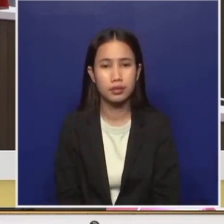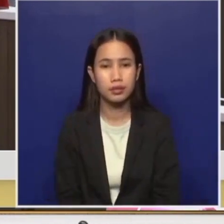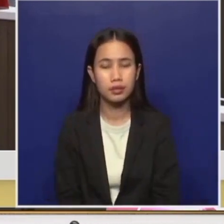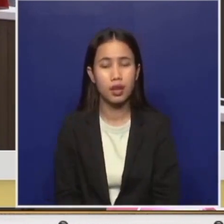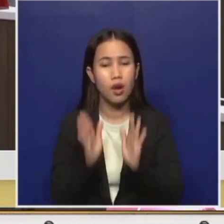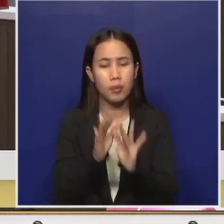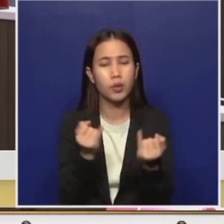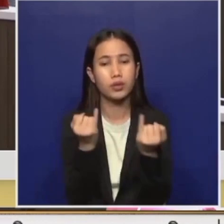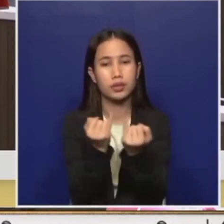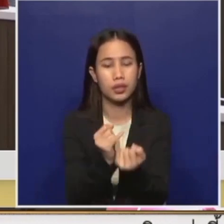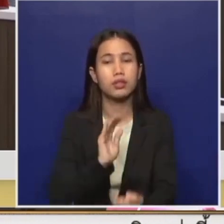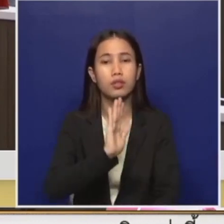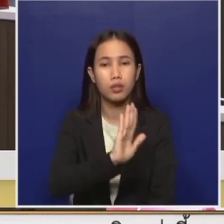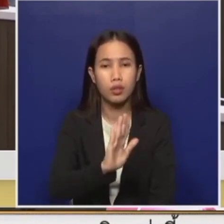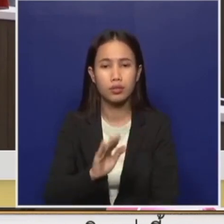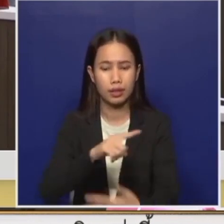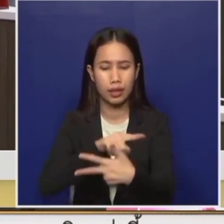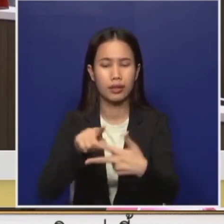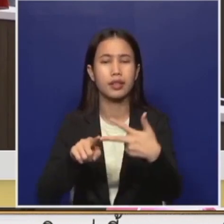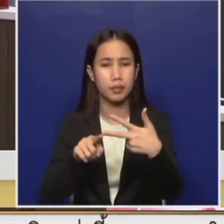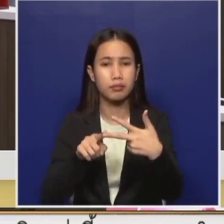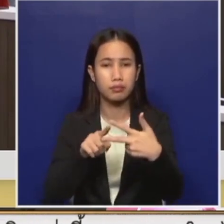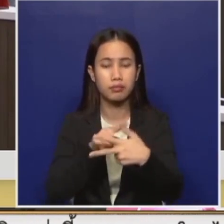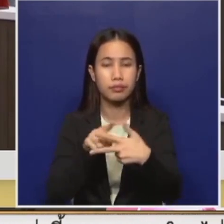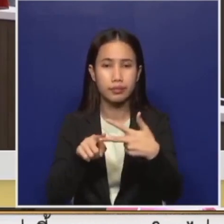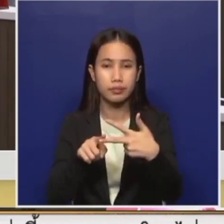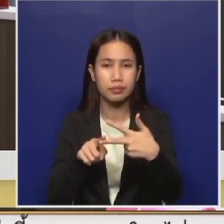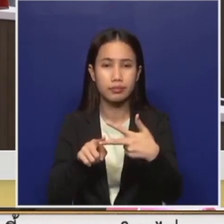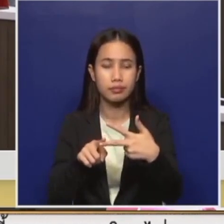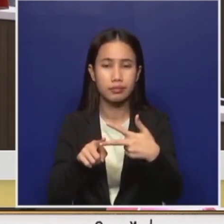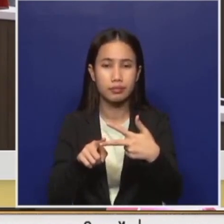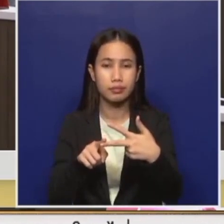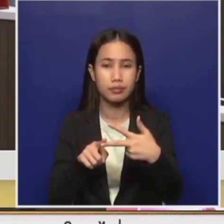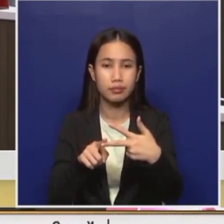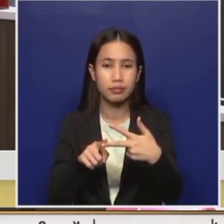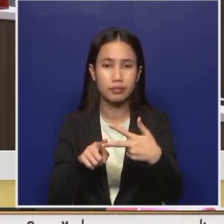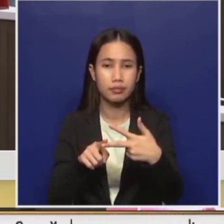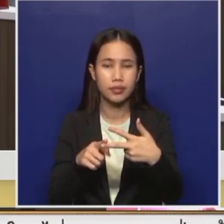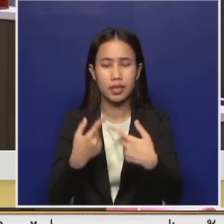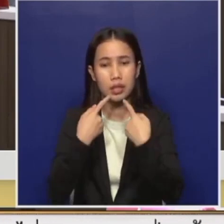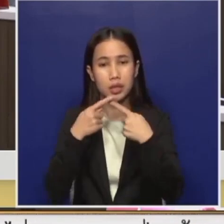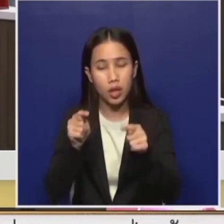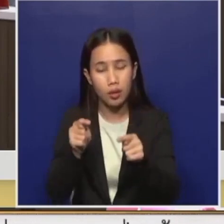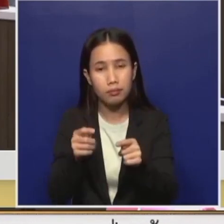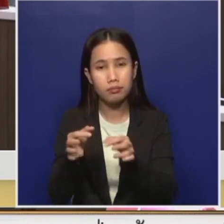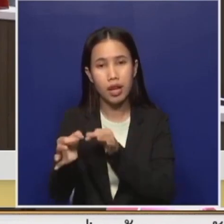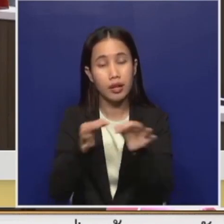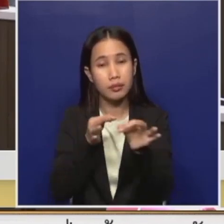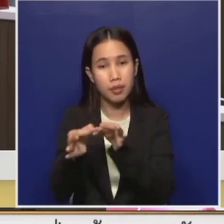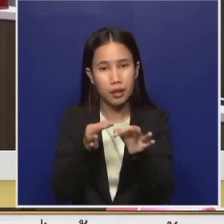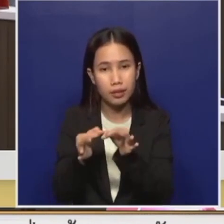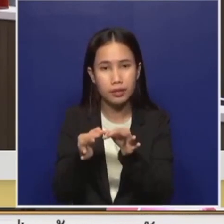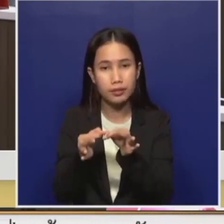ใช้ท่เพรน่างแค่ 3 ข้อคท่านก็ตอบชี่แงไม่มี